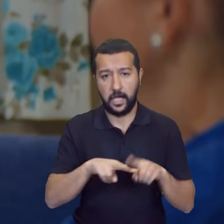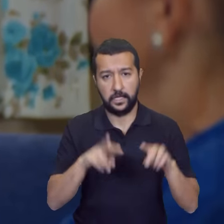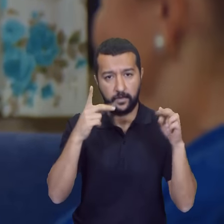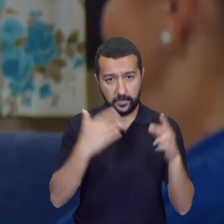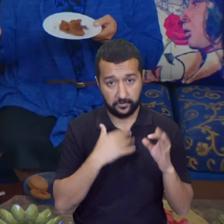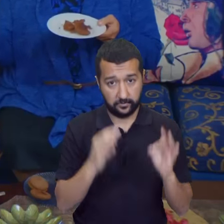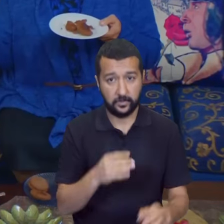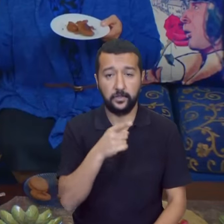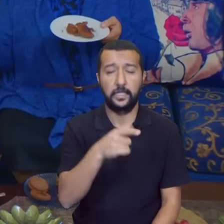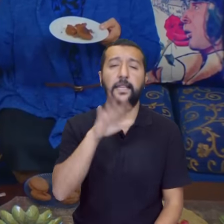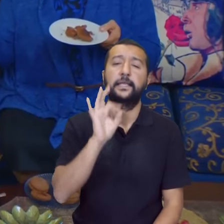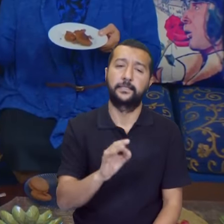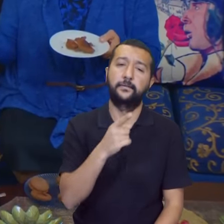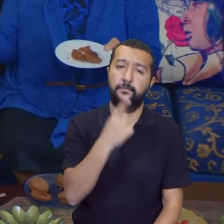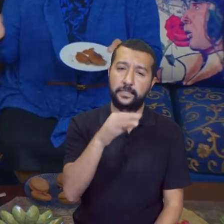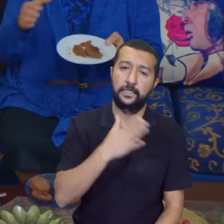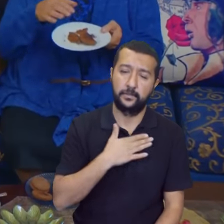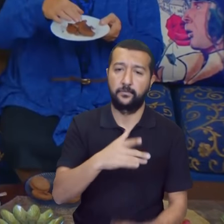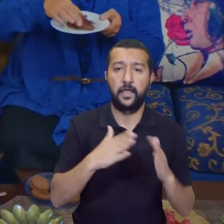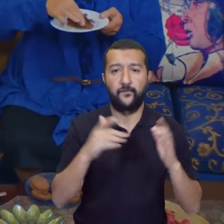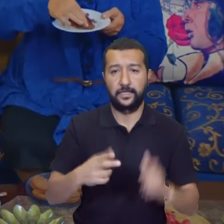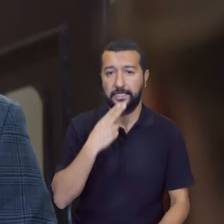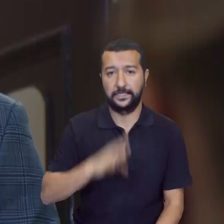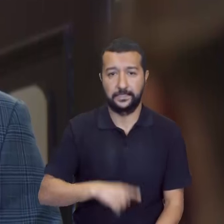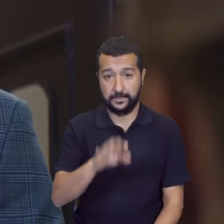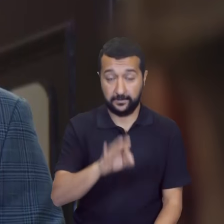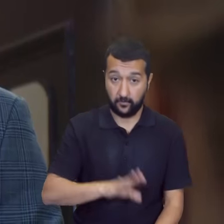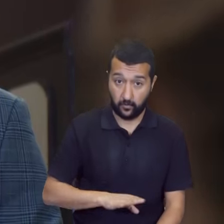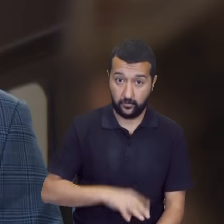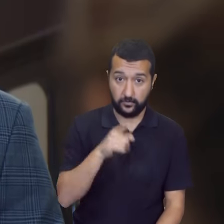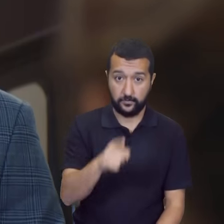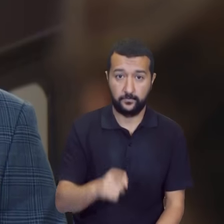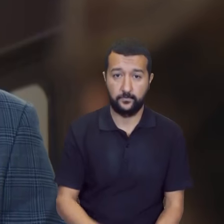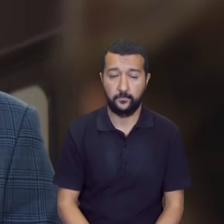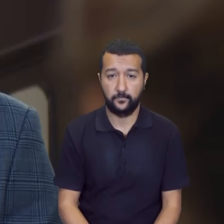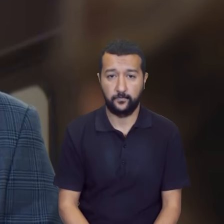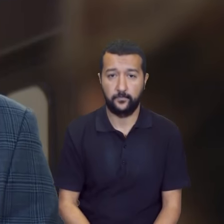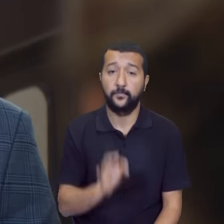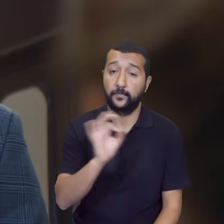Yabancı mıyım ben? Değilsin tabii. Bir tanem. Sen de bu evin bir kızısın değil mi oğluşum?